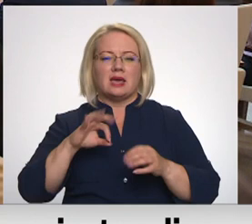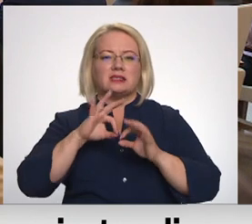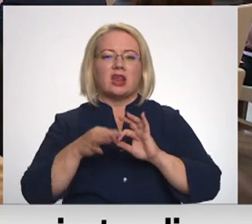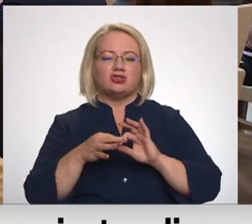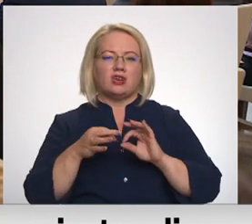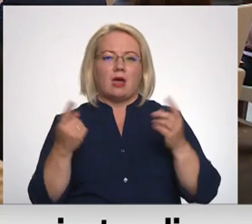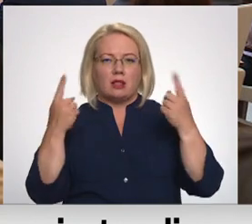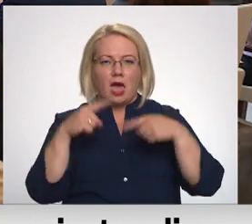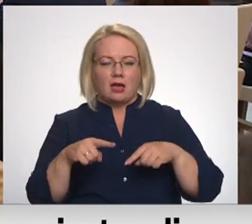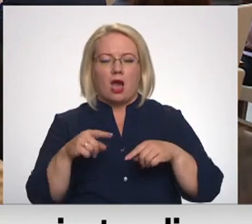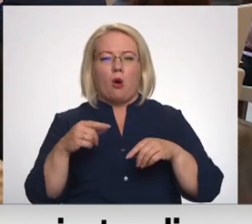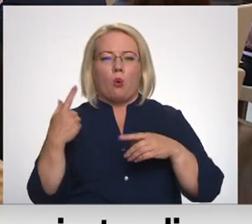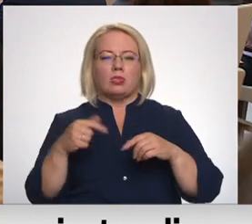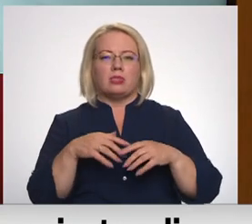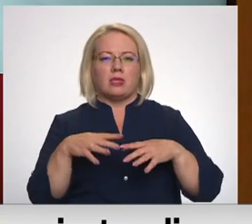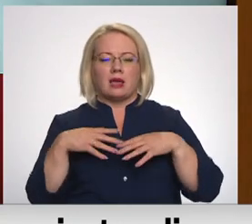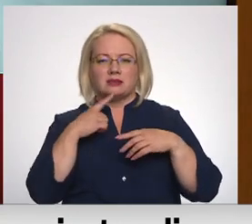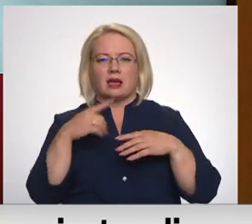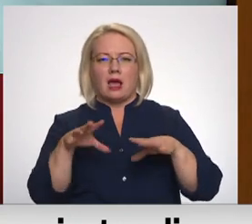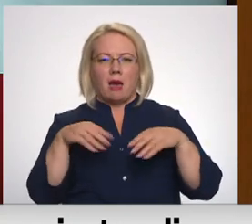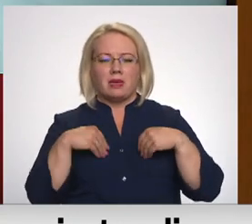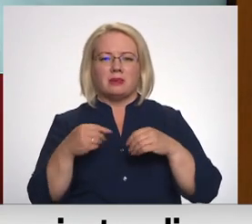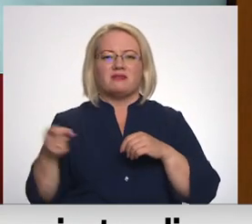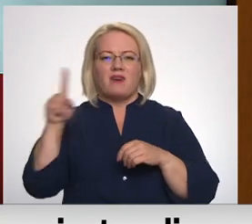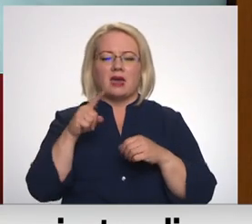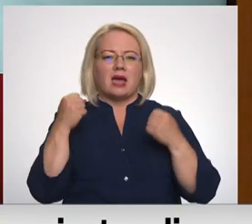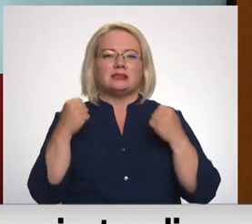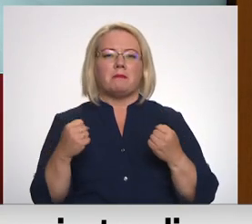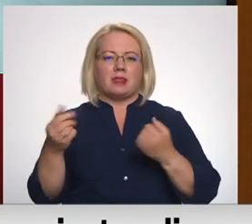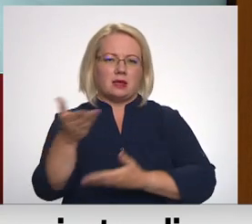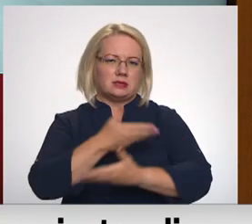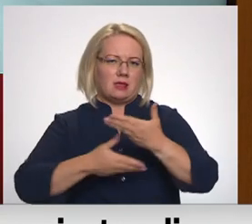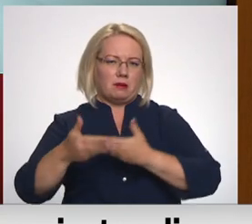apņēmība vēl vairāk stiprināt sadarbību. Ina Strazdiņa, Latvijas televīzija.